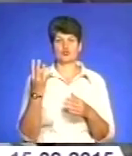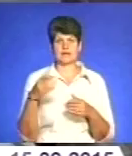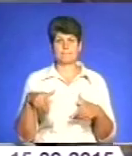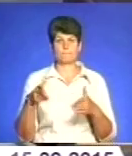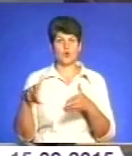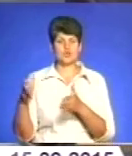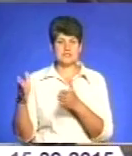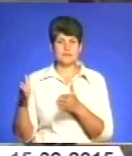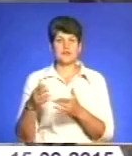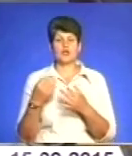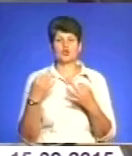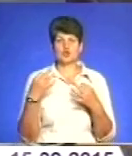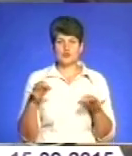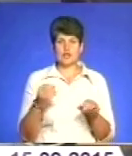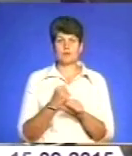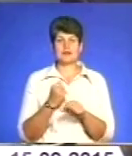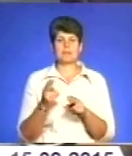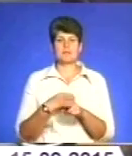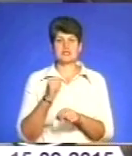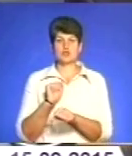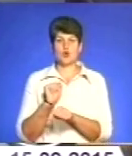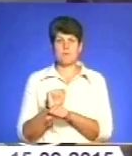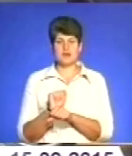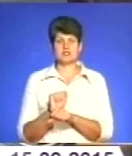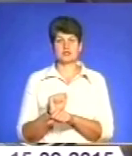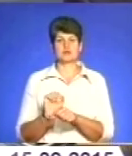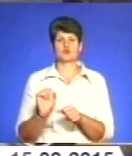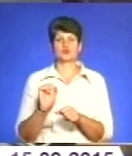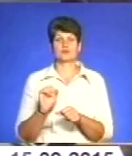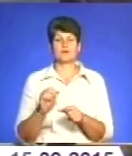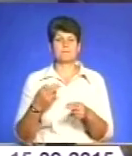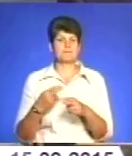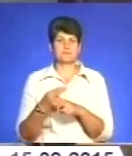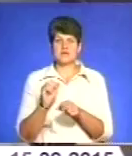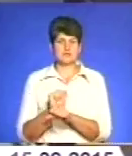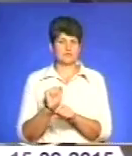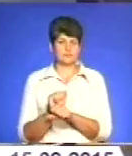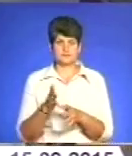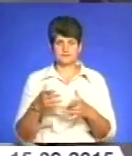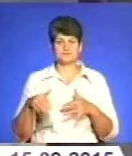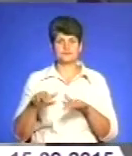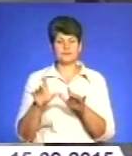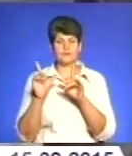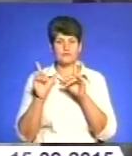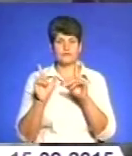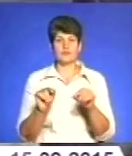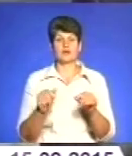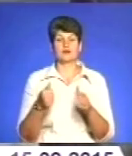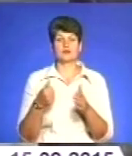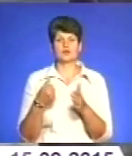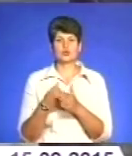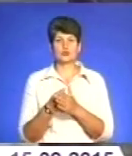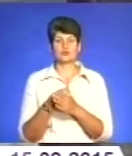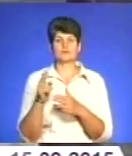дозволяє робити без обмеження, без зупинки руху громадського транспорту, будемо робити по полосах від тусі до